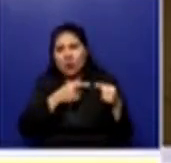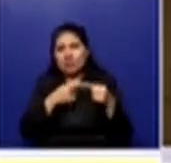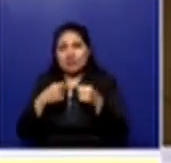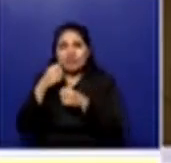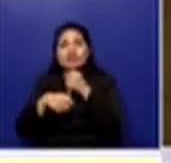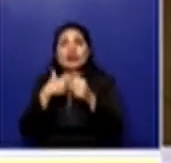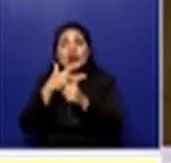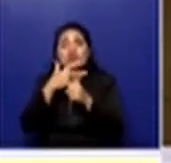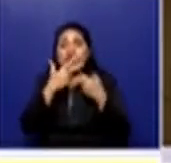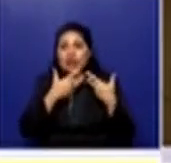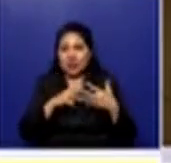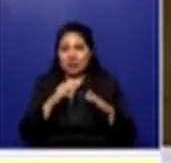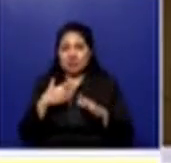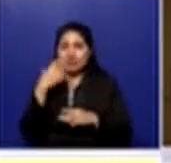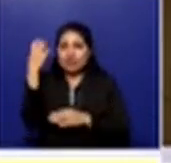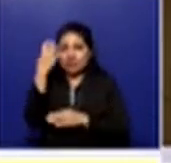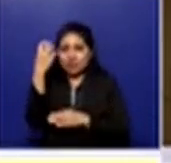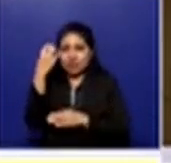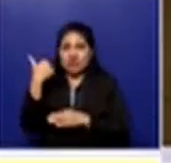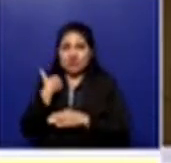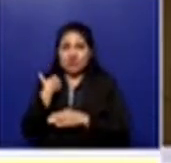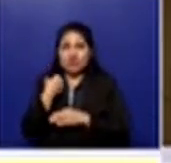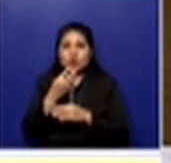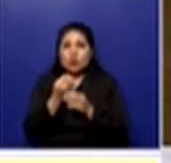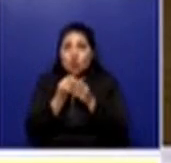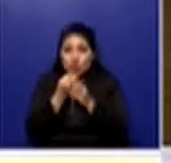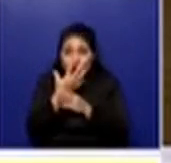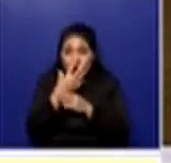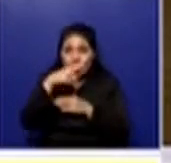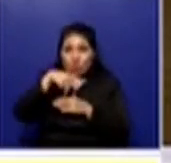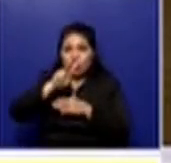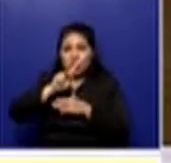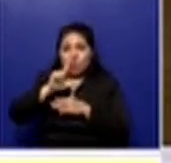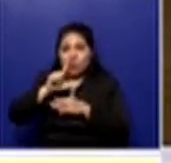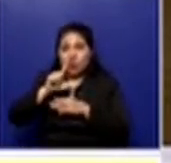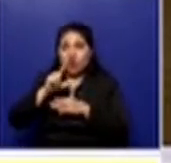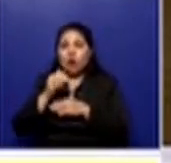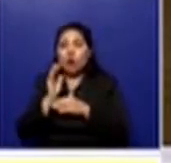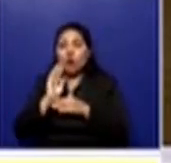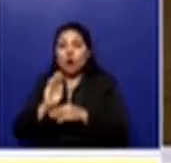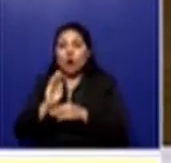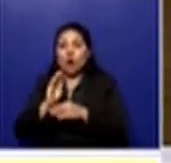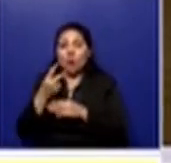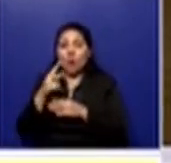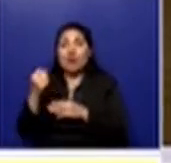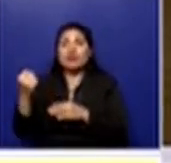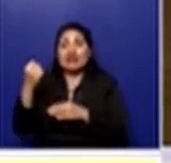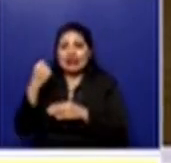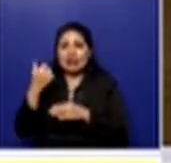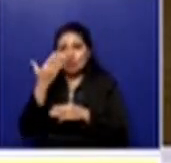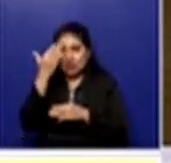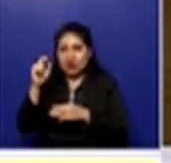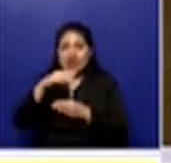นะคะเป็นชื่อรายการว่าดอกผลของความยั่งยืนเพราะเราคิดอย่างนั้นจริงๆค่ะว่าเศรษฐกิจพอเ